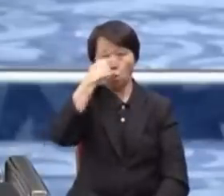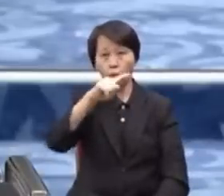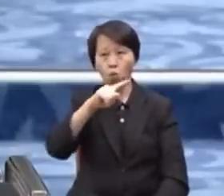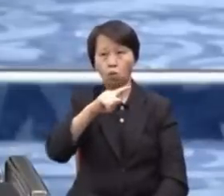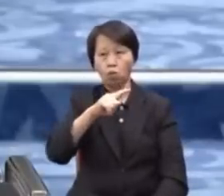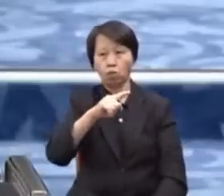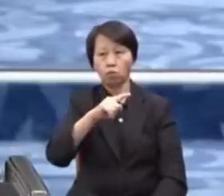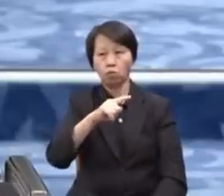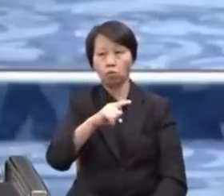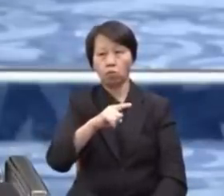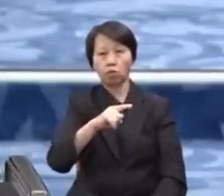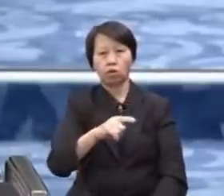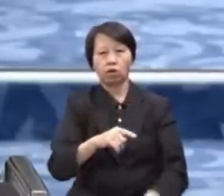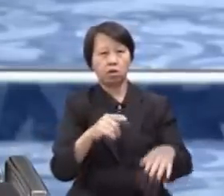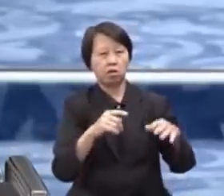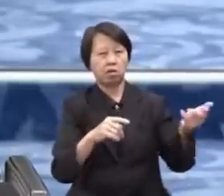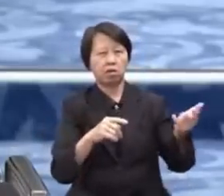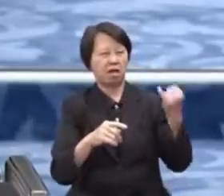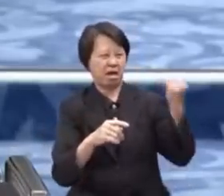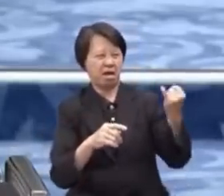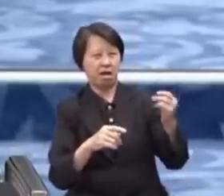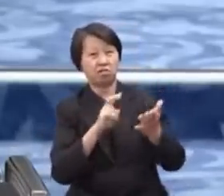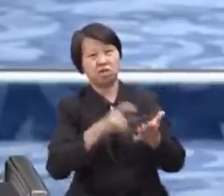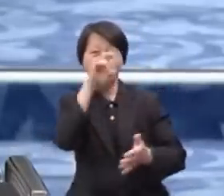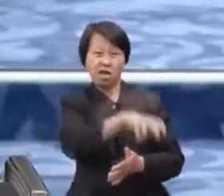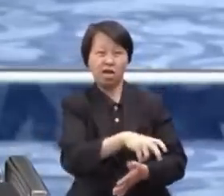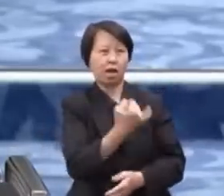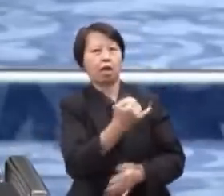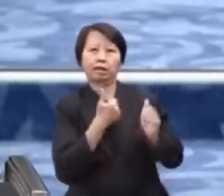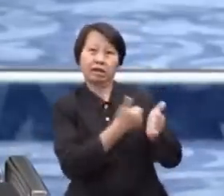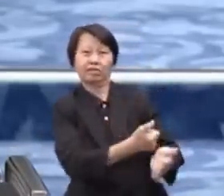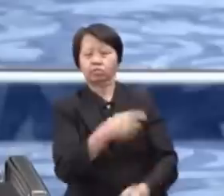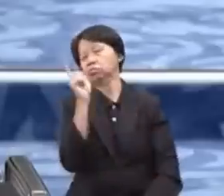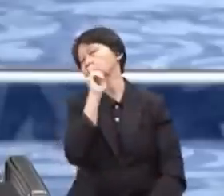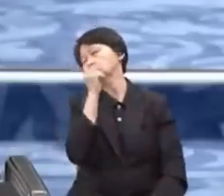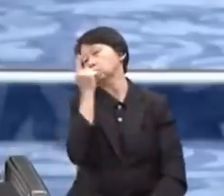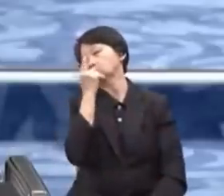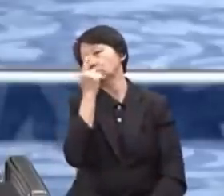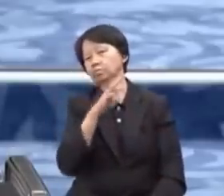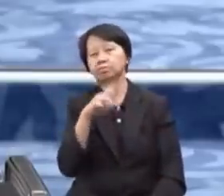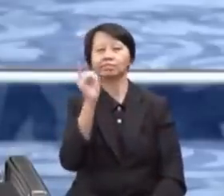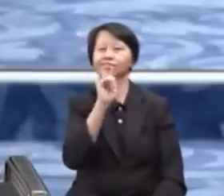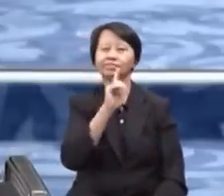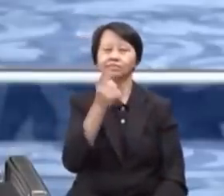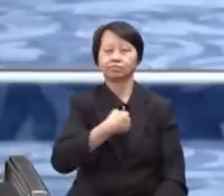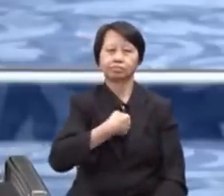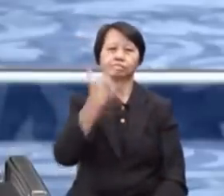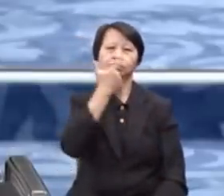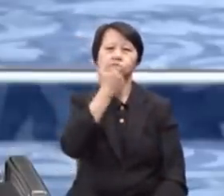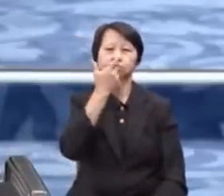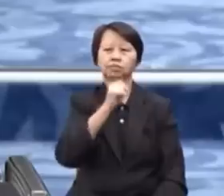terjun ke lembah yang begitu rendah dalam politik jadi Saya tidak